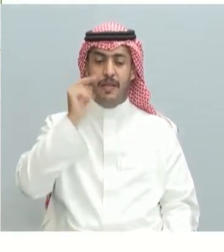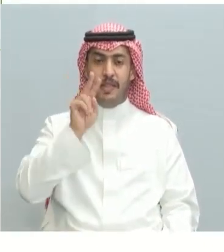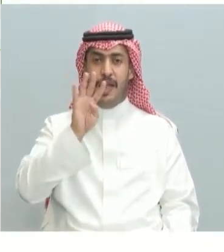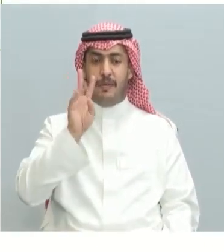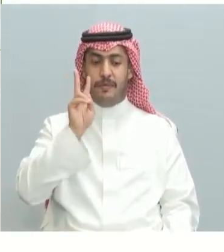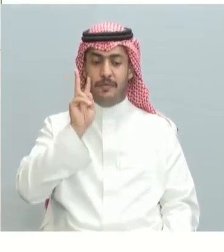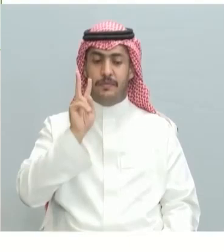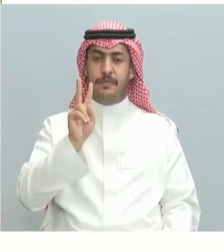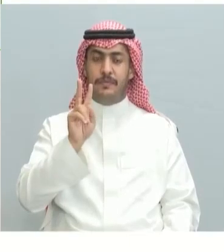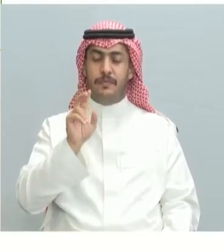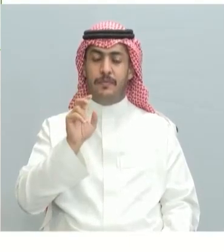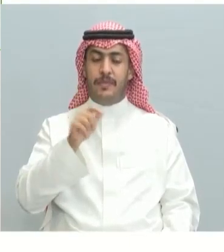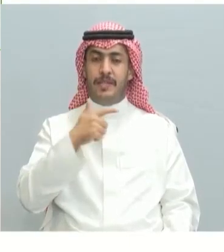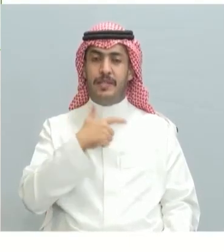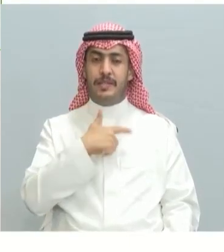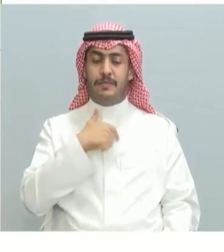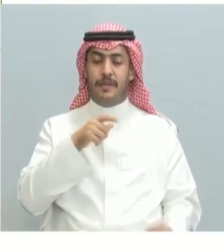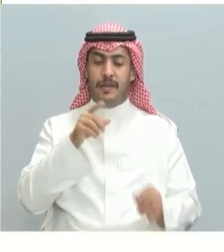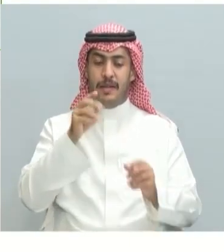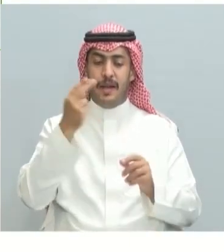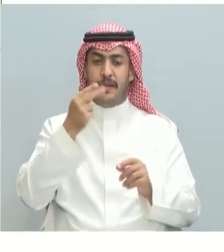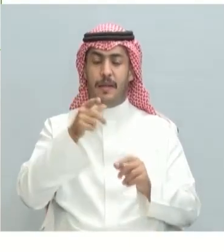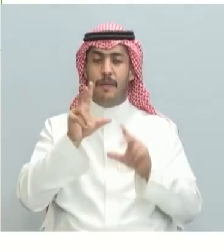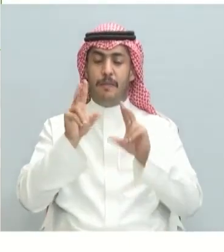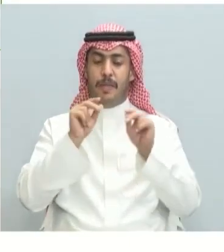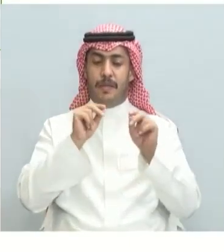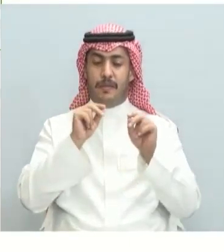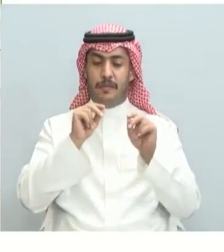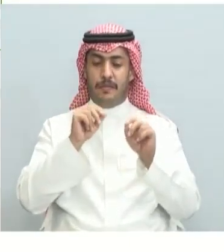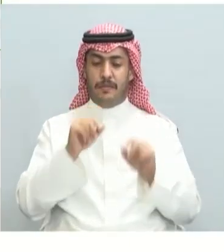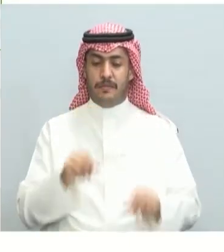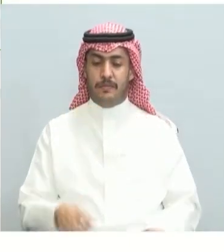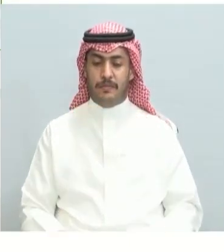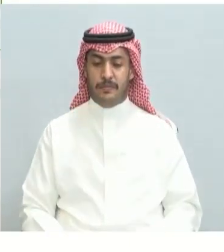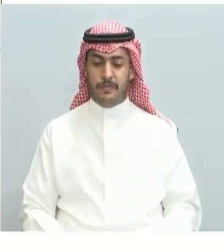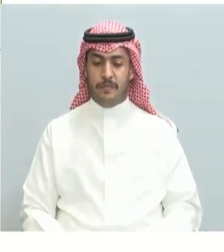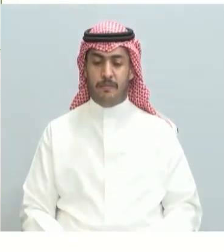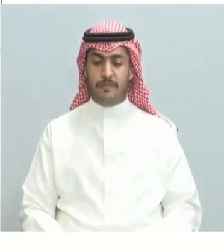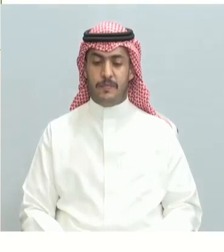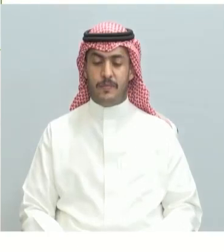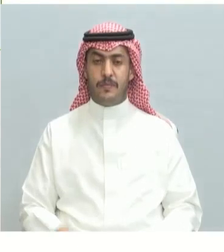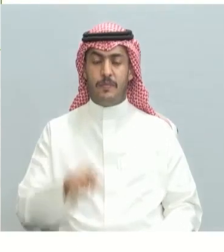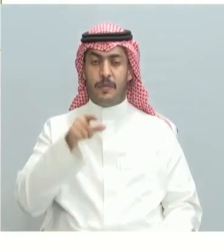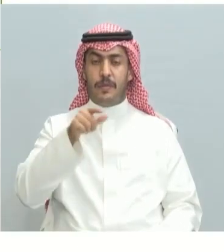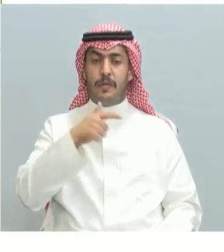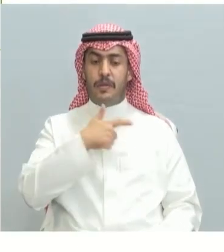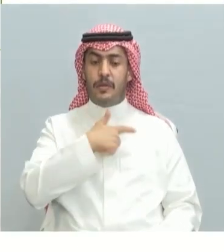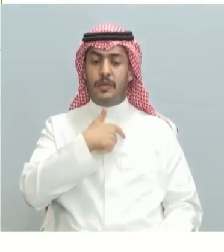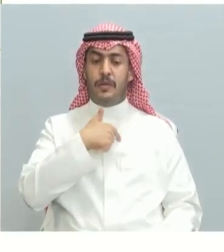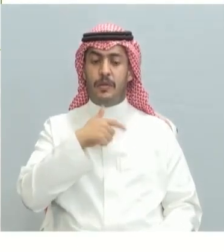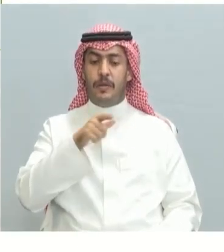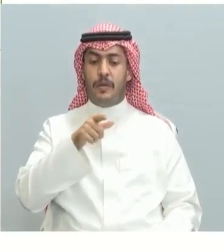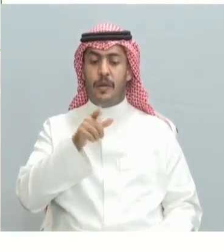ا قمنا بتسميه هذا الرسم وهو مثال على منحنى العائد ونلاحظ ان نوعه هنا